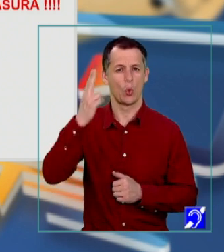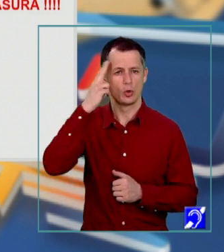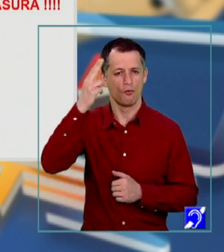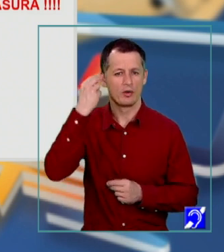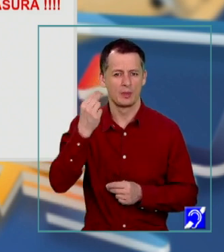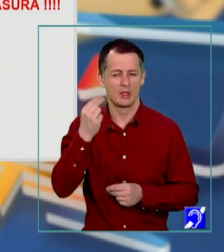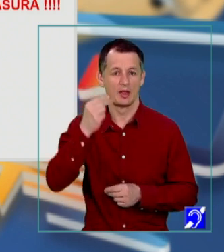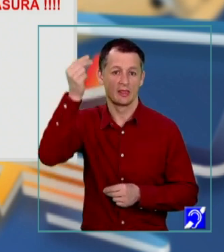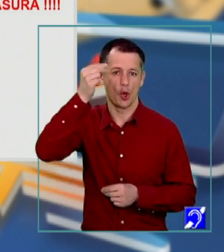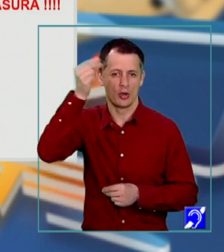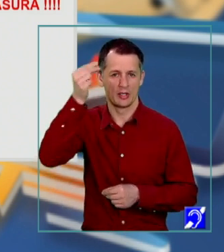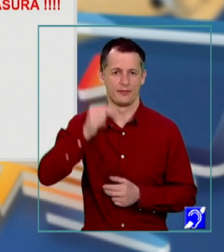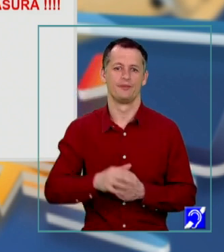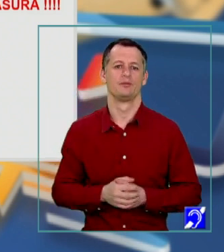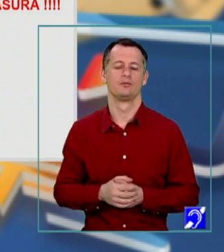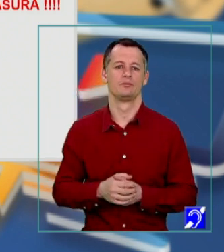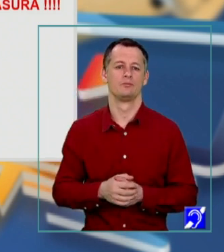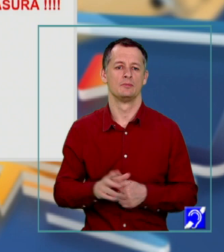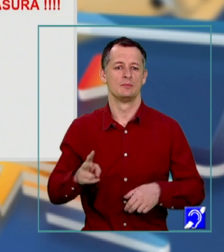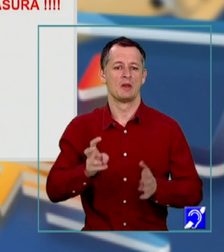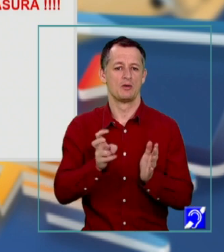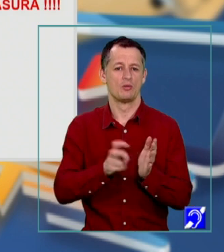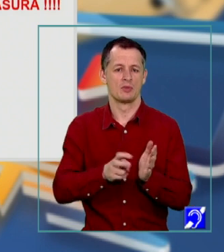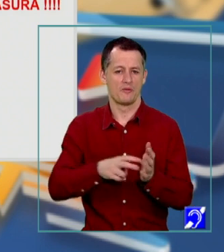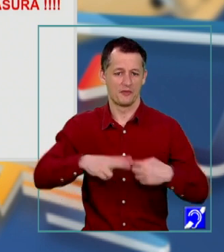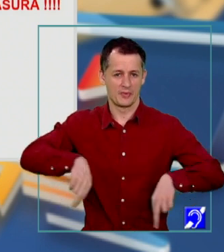bine teoria. Rezultatul final,